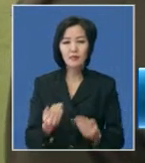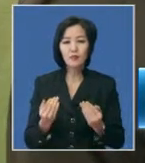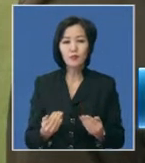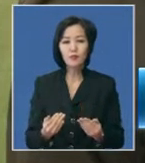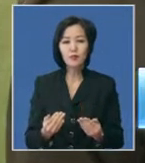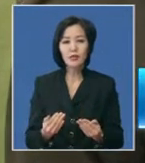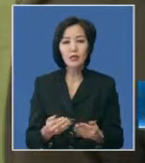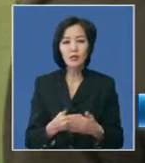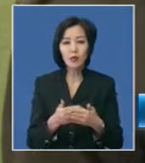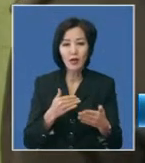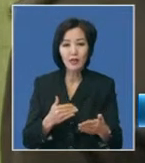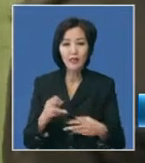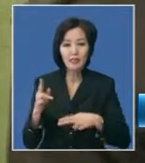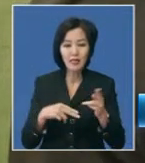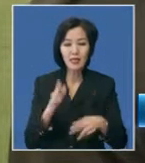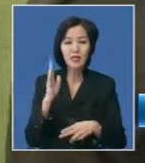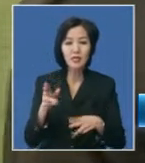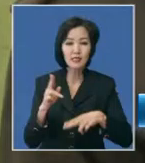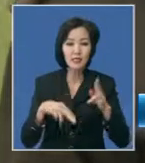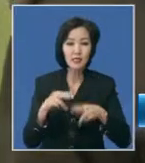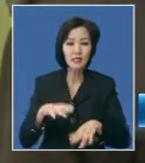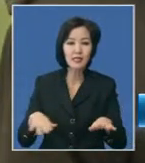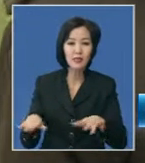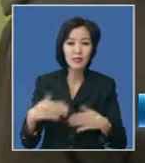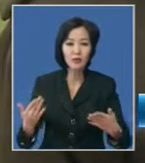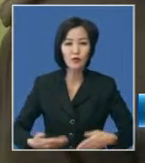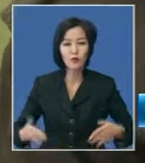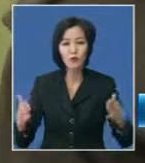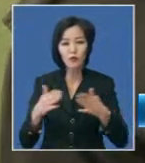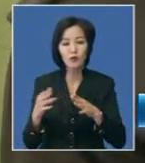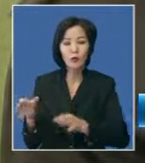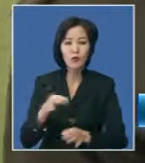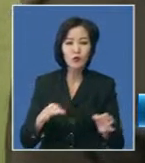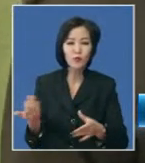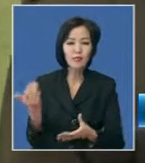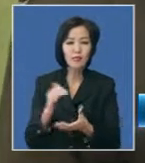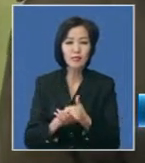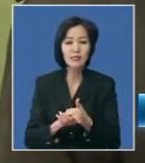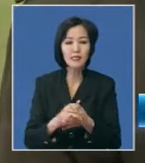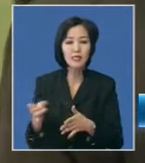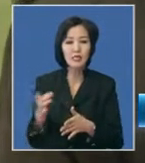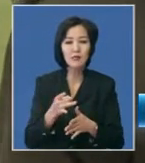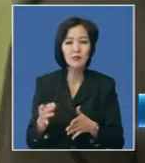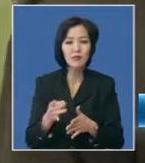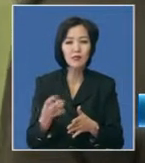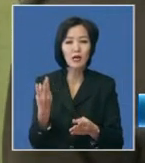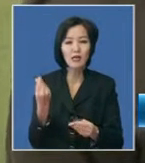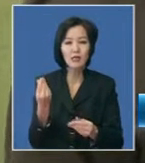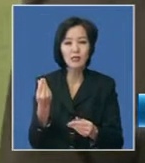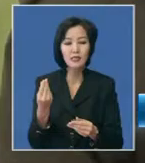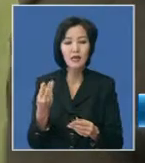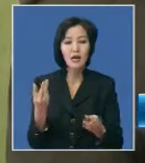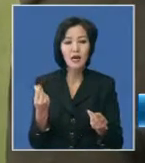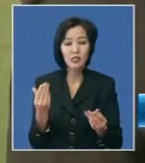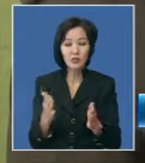дейін салынған және салынатын өндірістік аймақтар мен тұрғын үйлердің жалпы жобасын таныстырдық. Сондай-ақ республика есебінен керекті